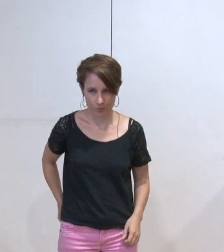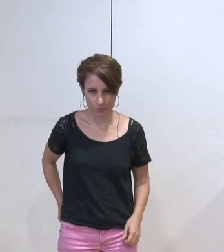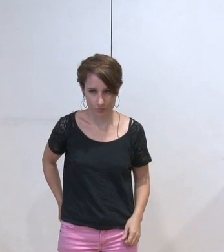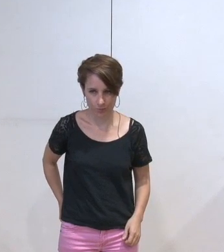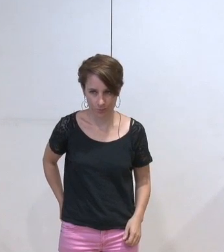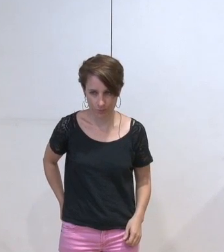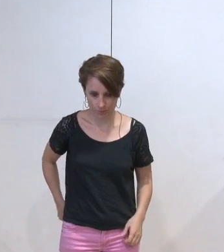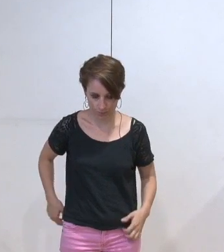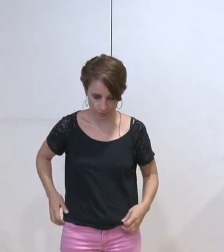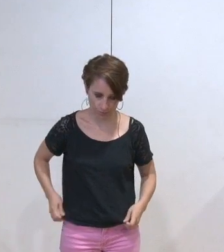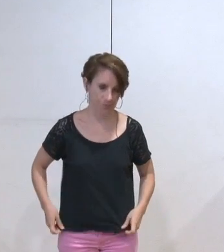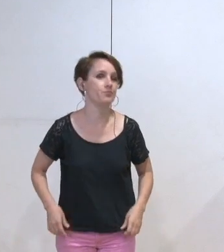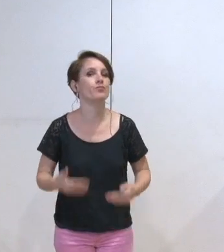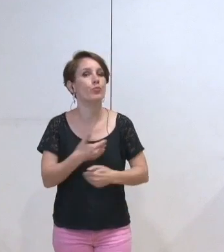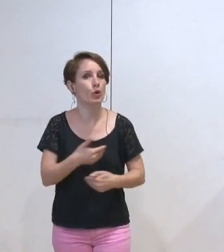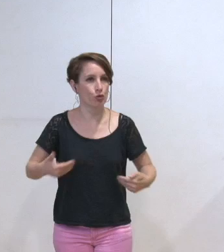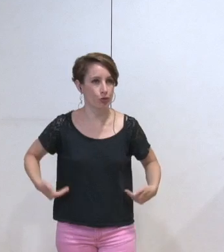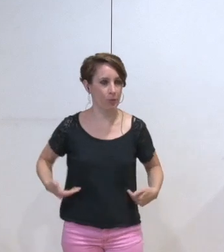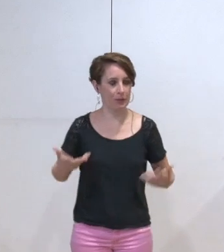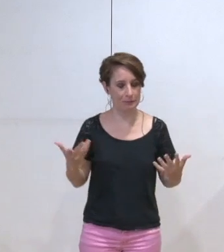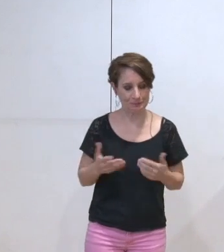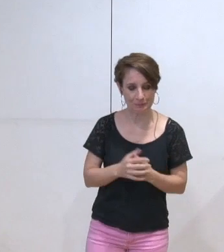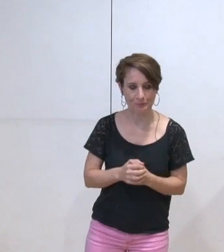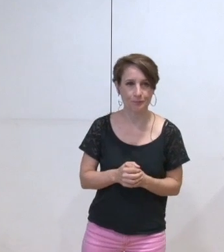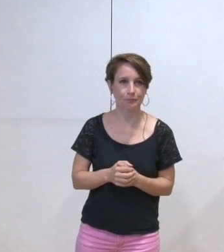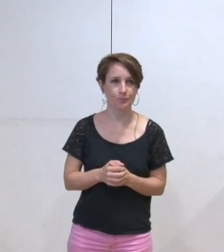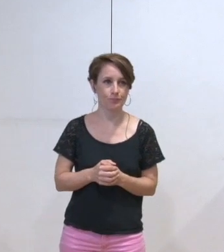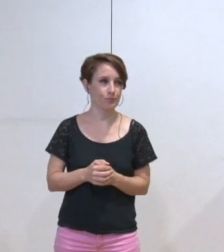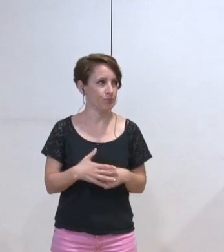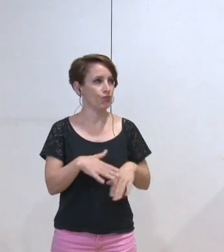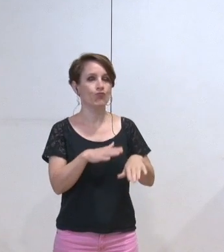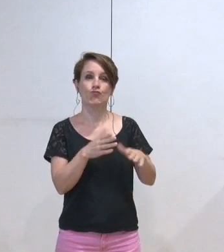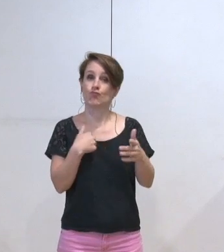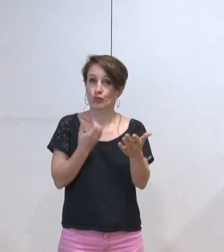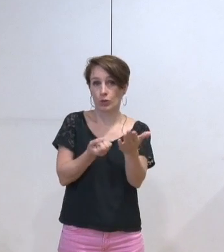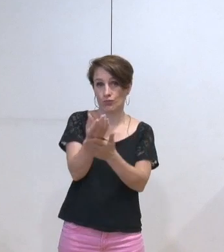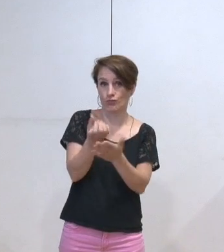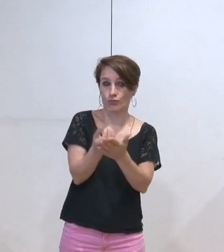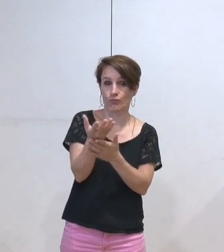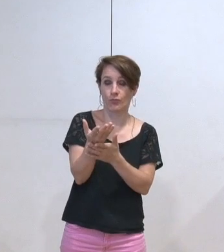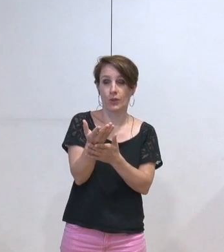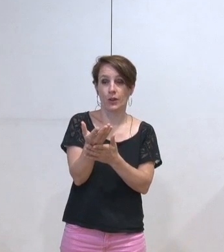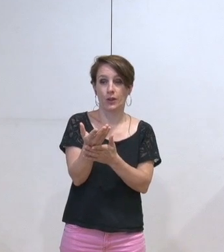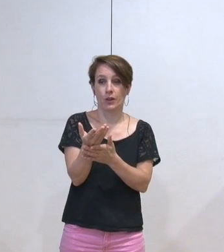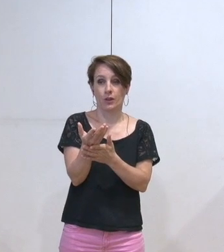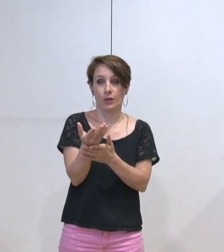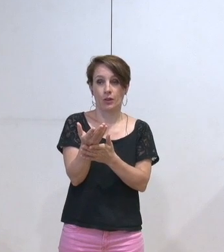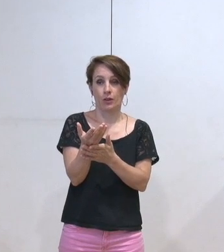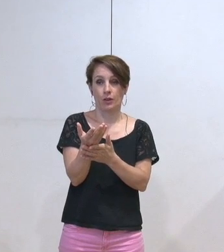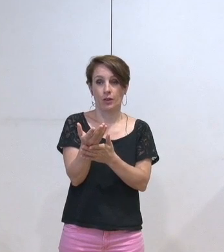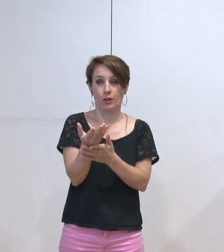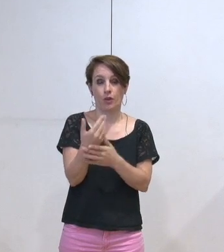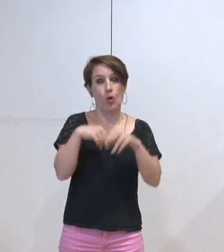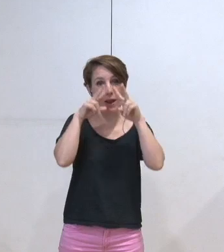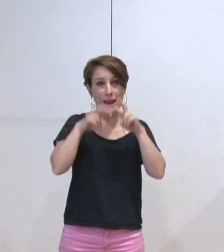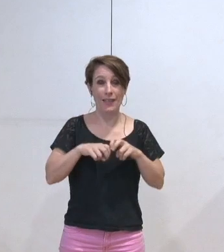alors pour terminer je voudrais souligner que ce sont juste SEP éléments que je viens de présenter sur un document de l'analyse des